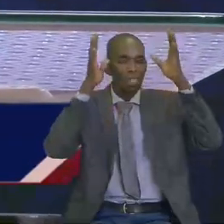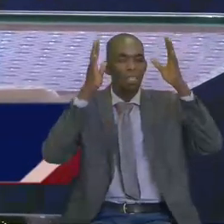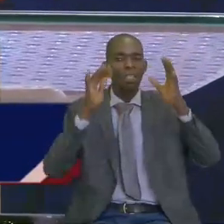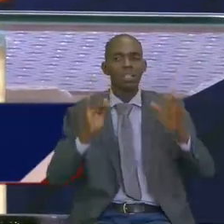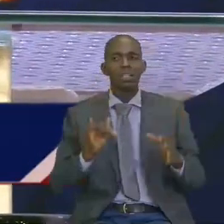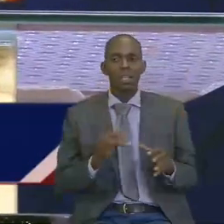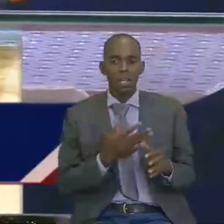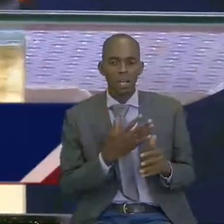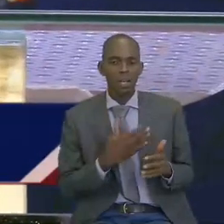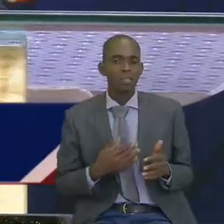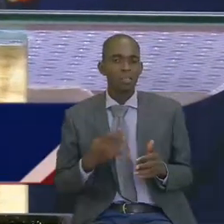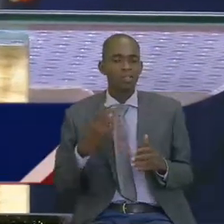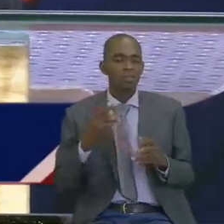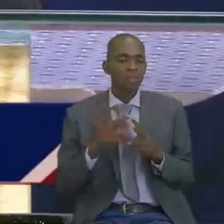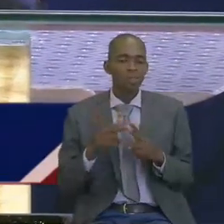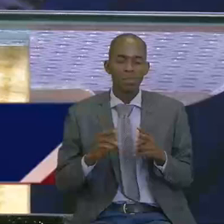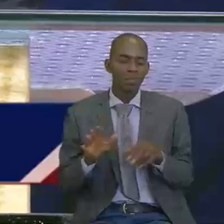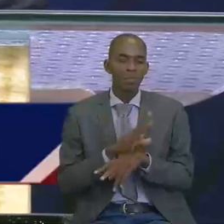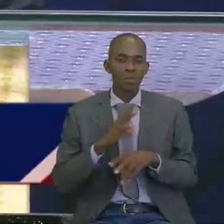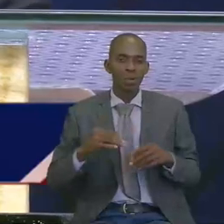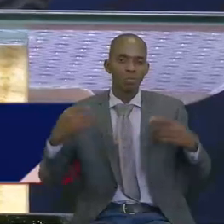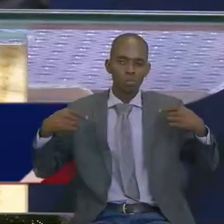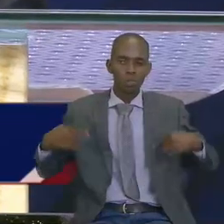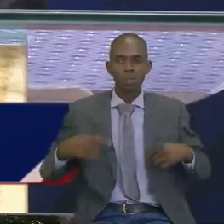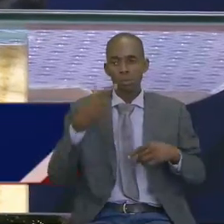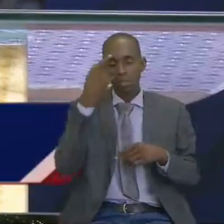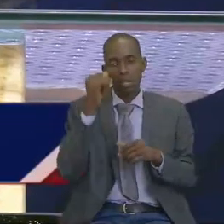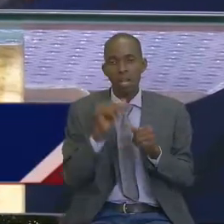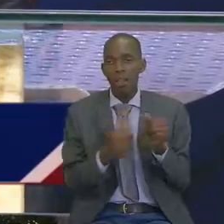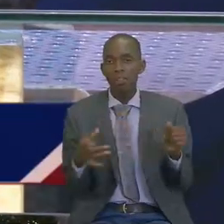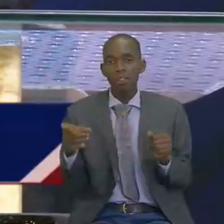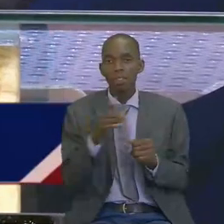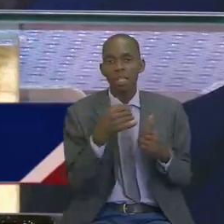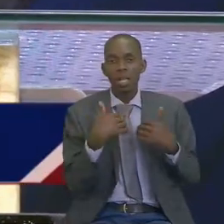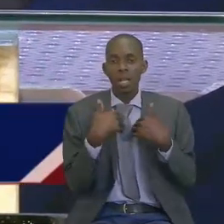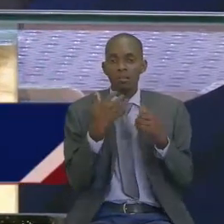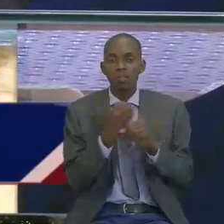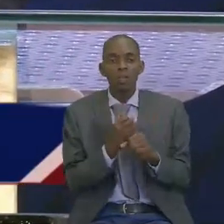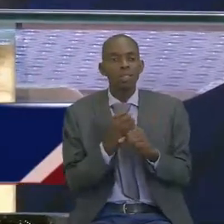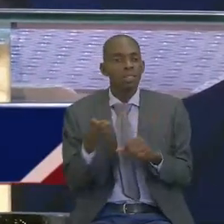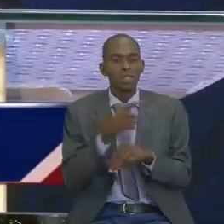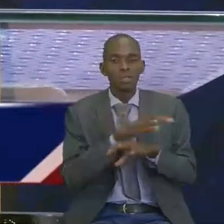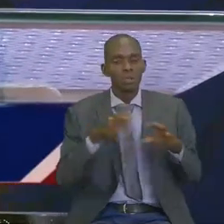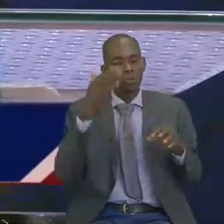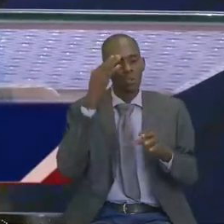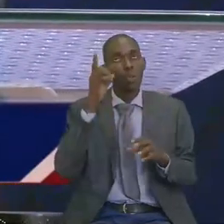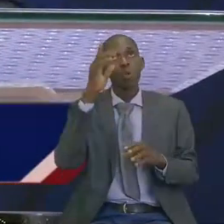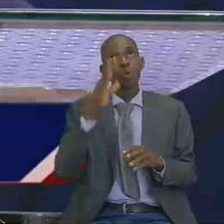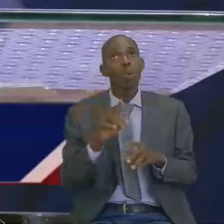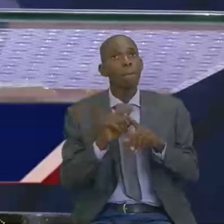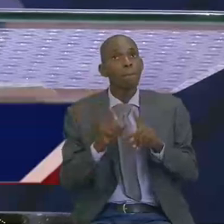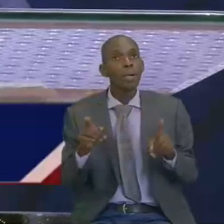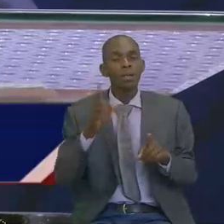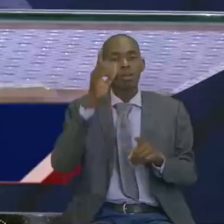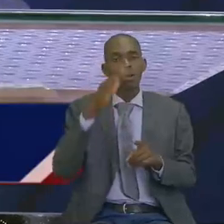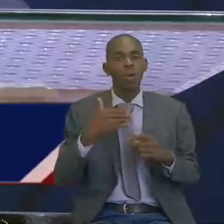traumatisant. Et c'est que tout ce qu'ils avaient, ouais, ils ne connaissaient pas Dieu, mais c'est Dieu qui leur a